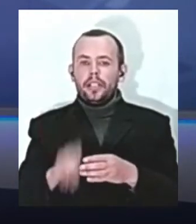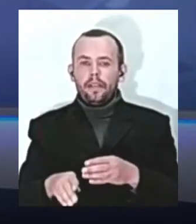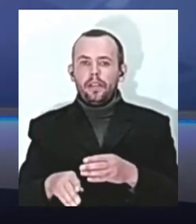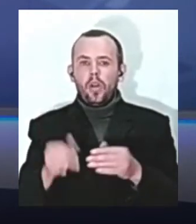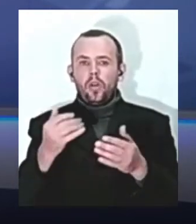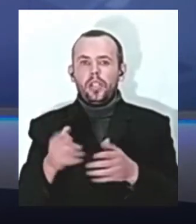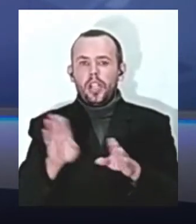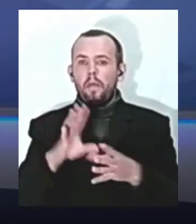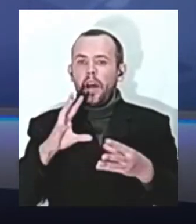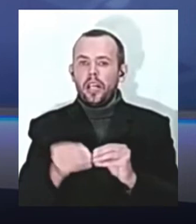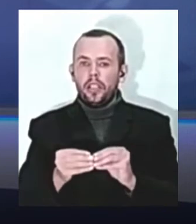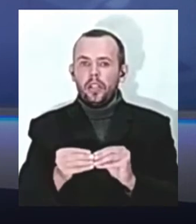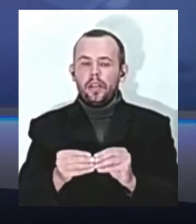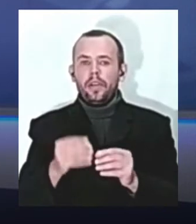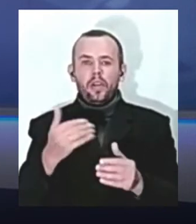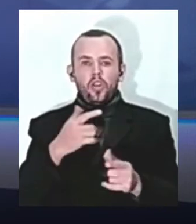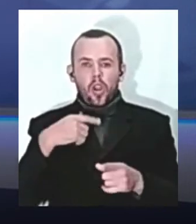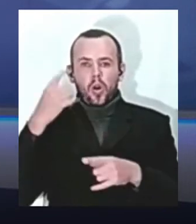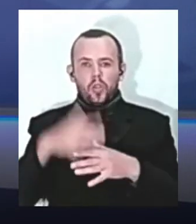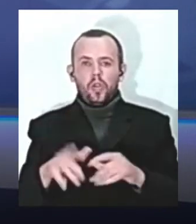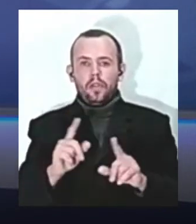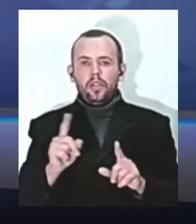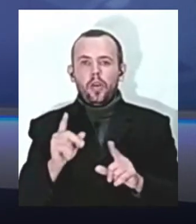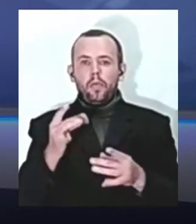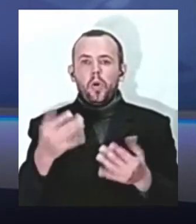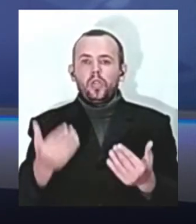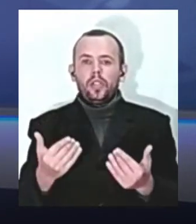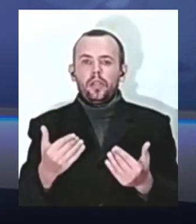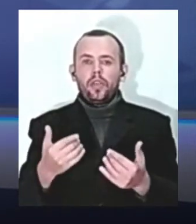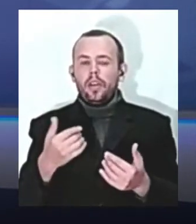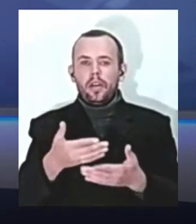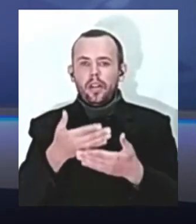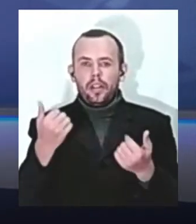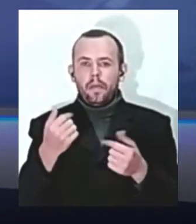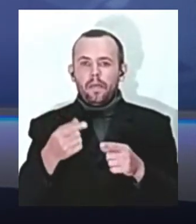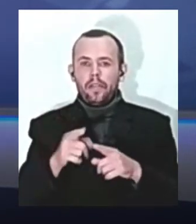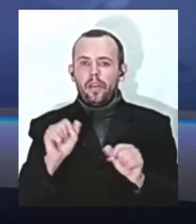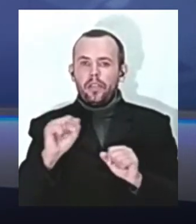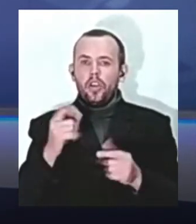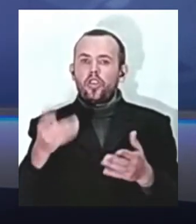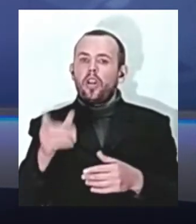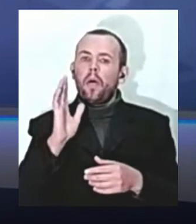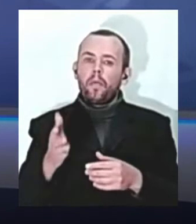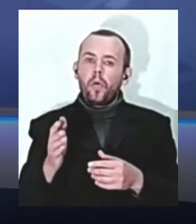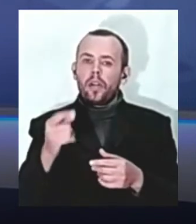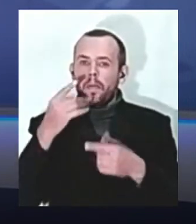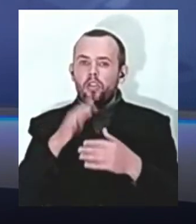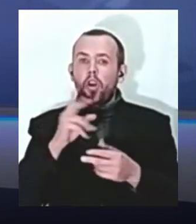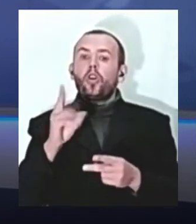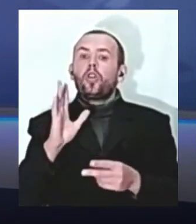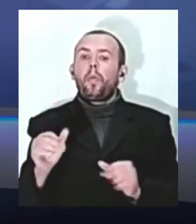результатом, хоча я так розумію, що просто сьогодні немає там керівництва. Чи буде воно найближчий час і хто буде керівником?